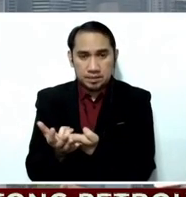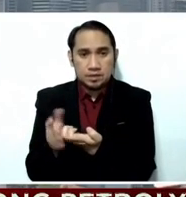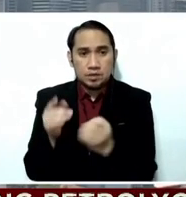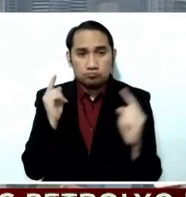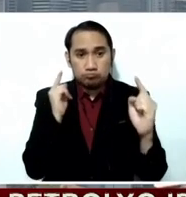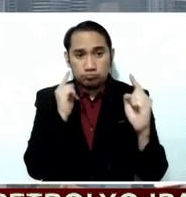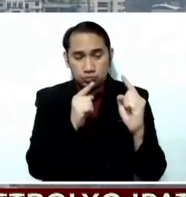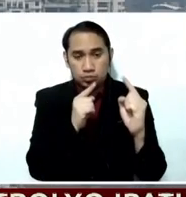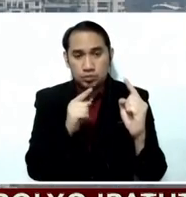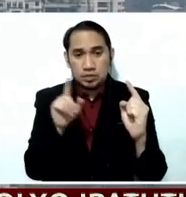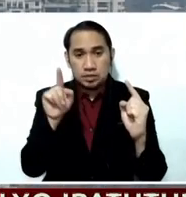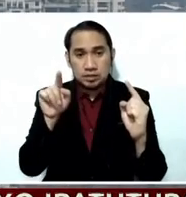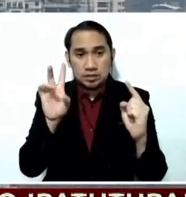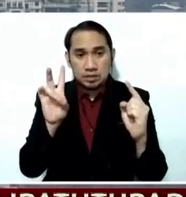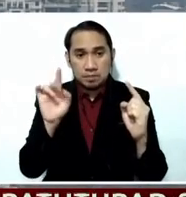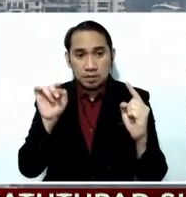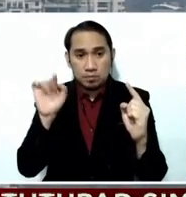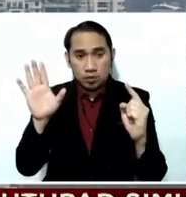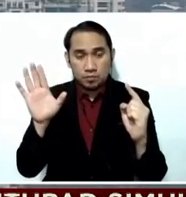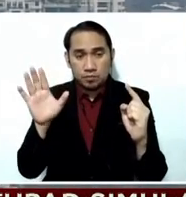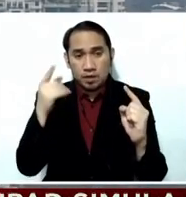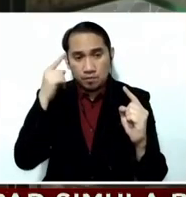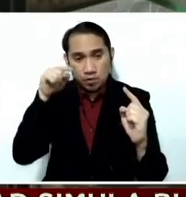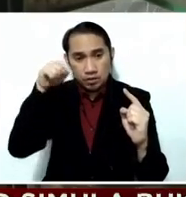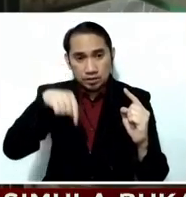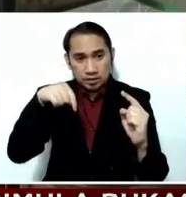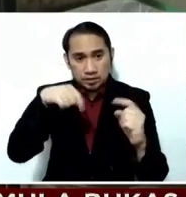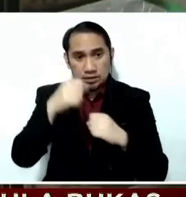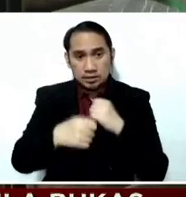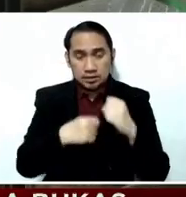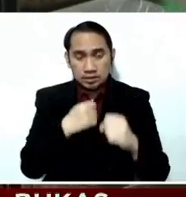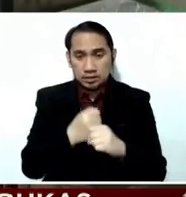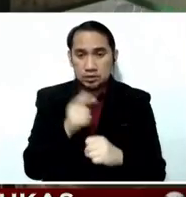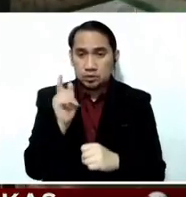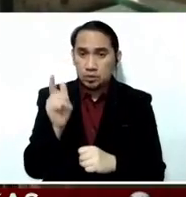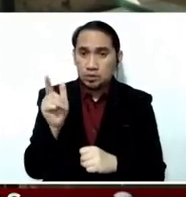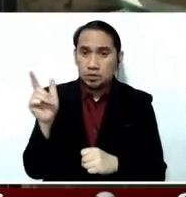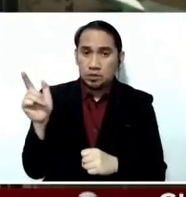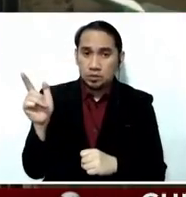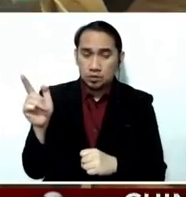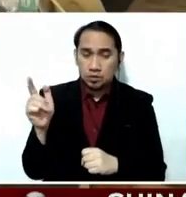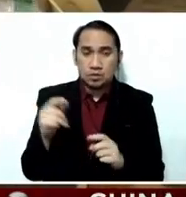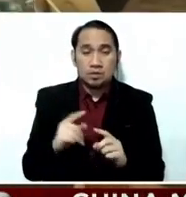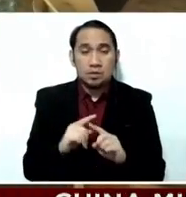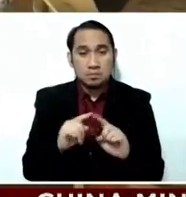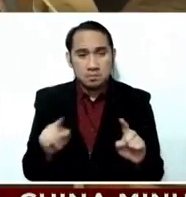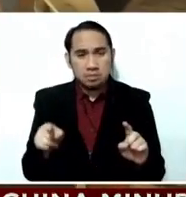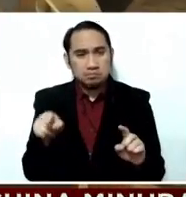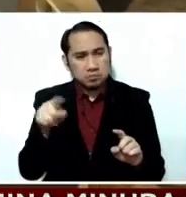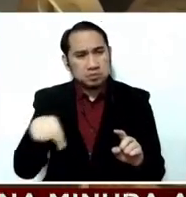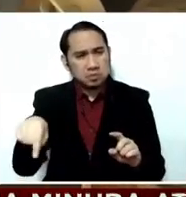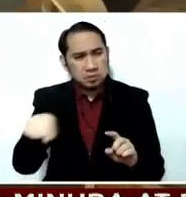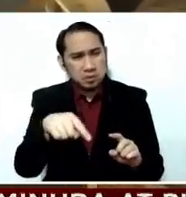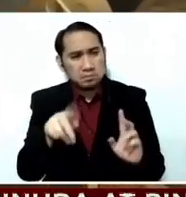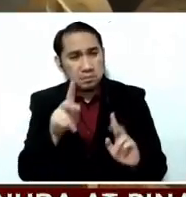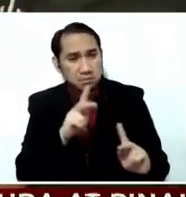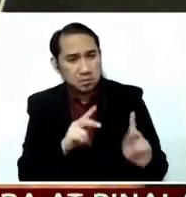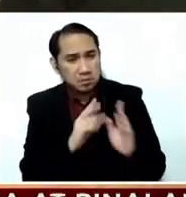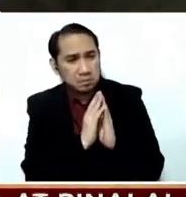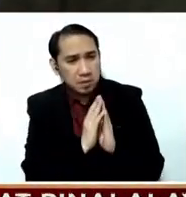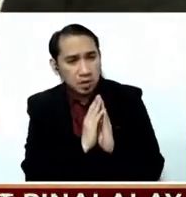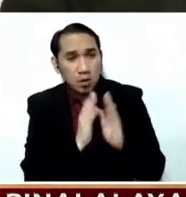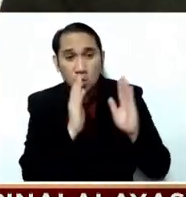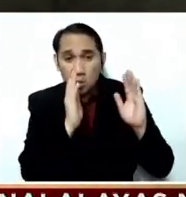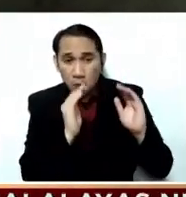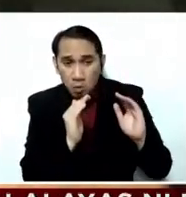hanggang 7.5 para sa taong 2021. Pero panalangin ng mga economic frontliners, huwag sana silang